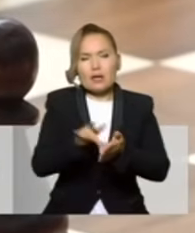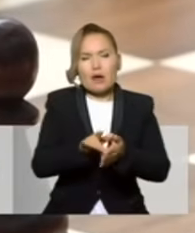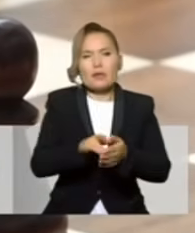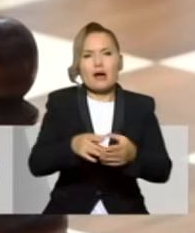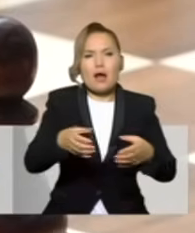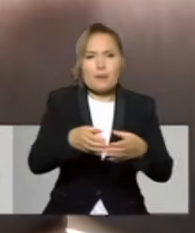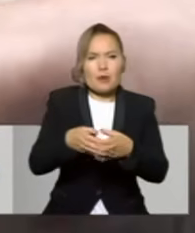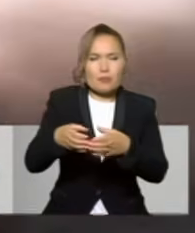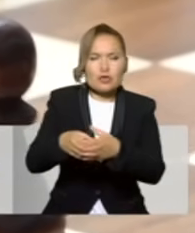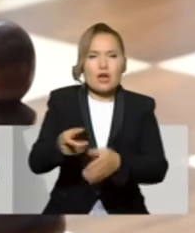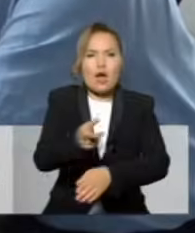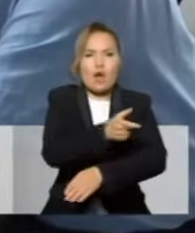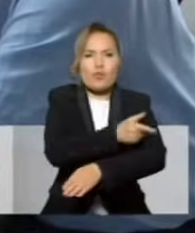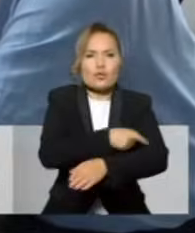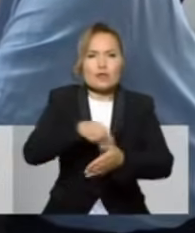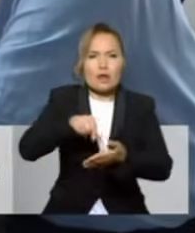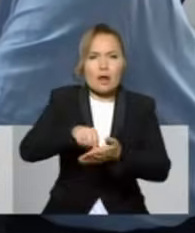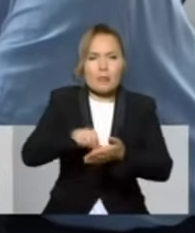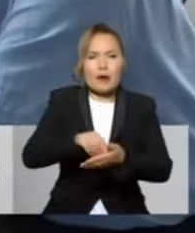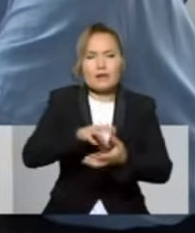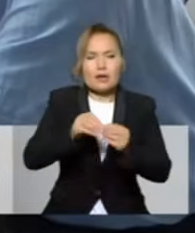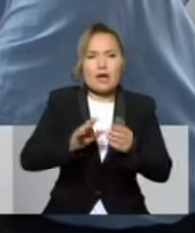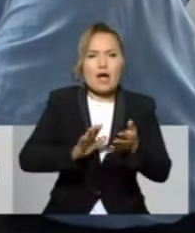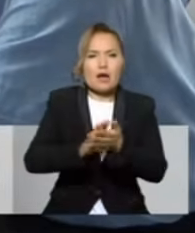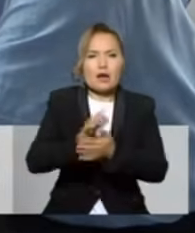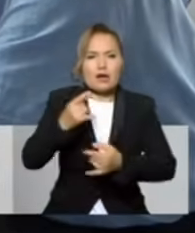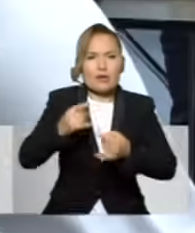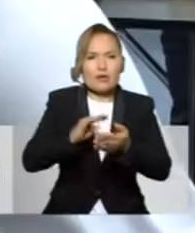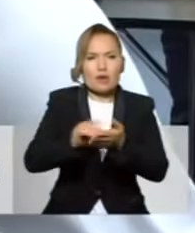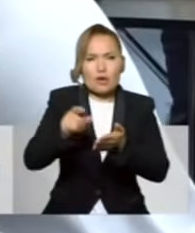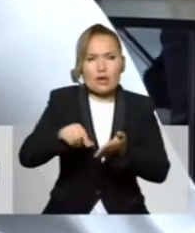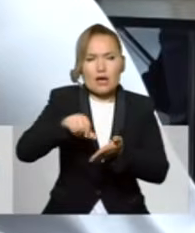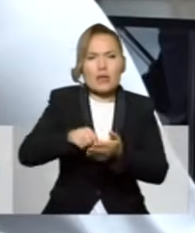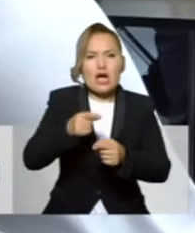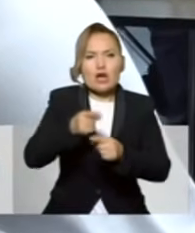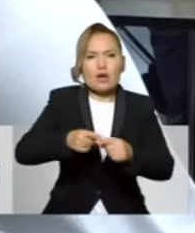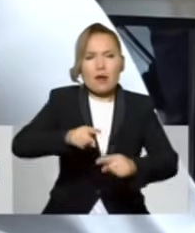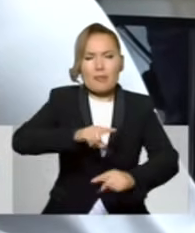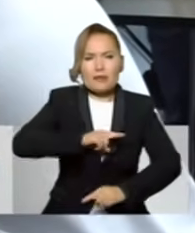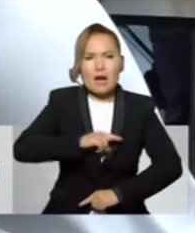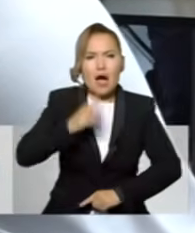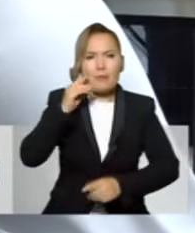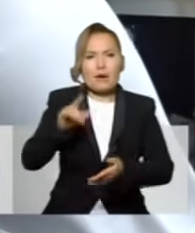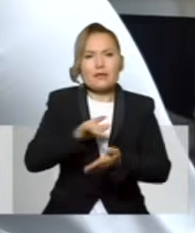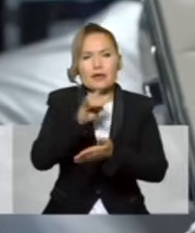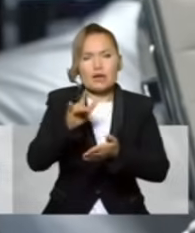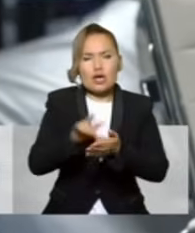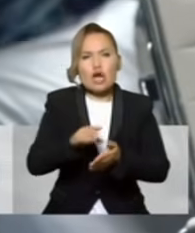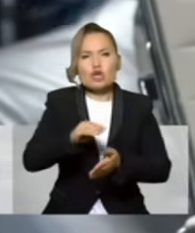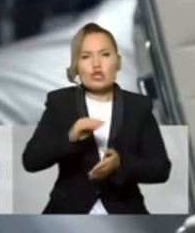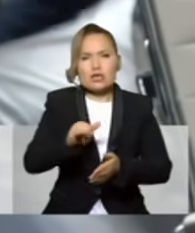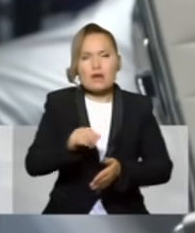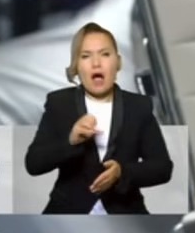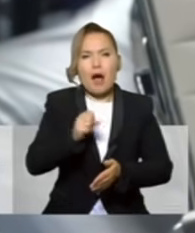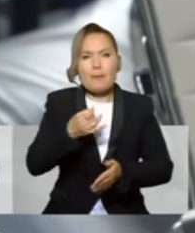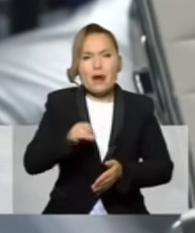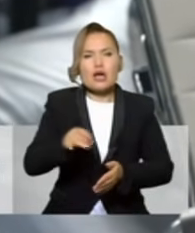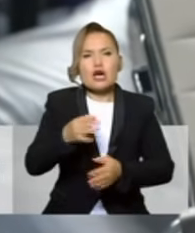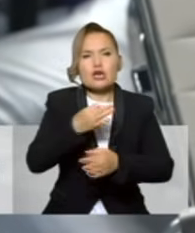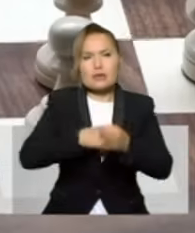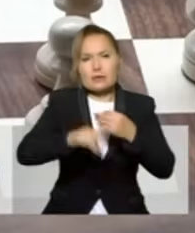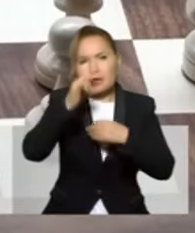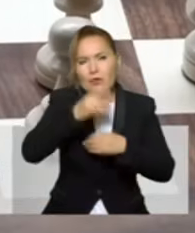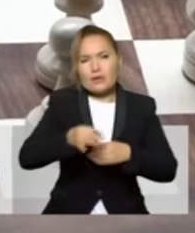қалалық қоғамдық кеңестердің мүшелері және бақ өкілдері қатысты. Жартылай финалда Алматы қаласының Жетісу, Абай, Шығыс